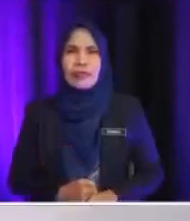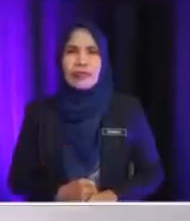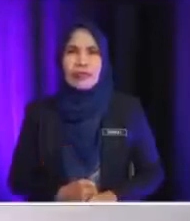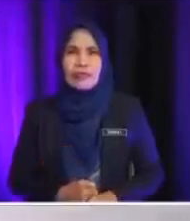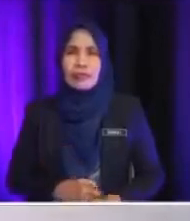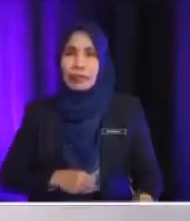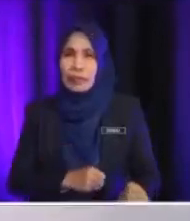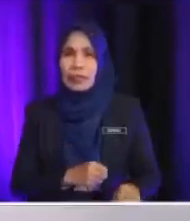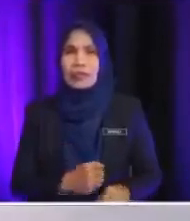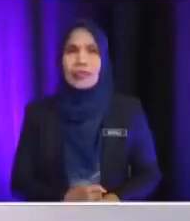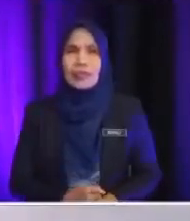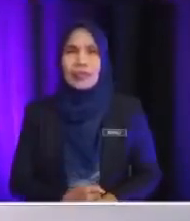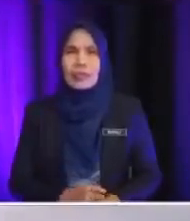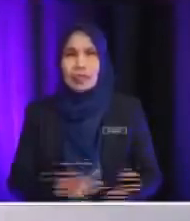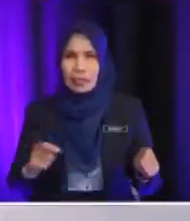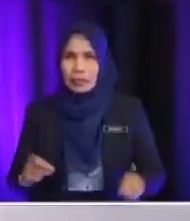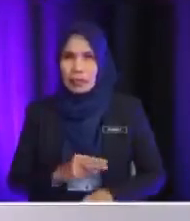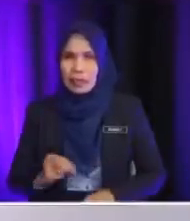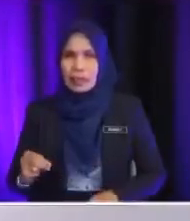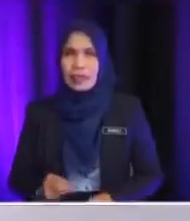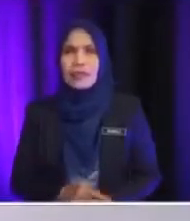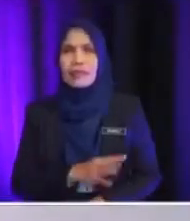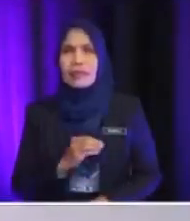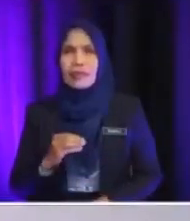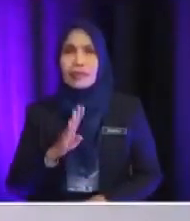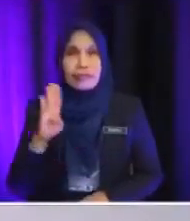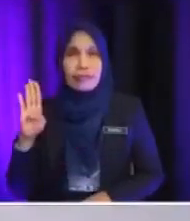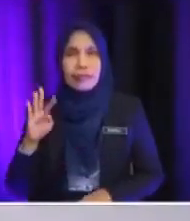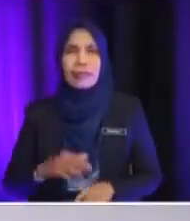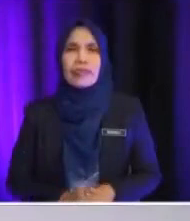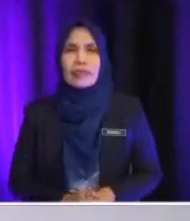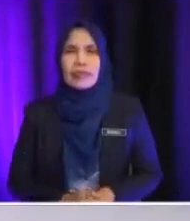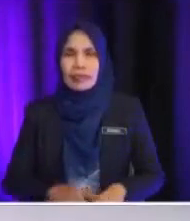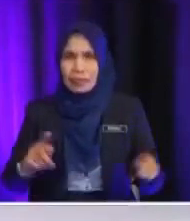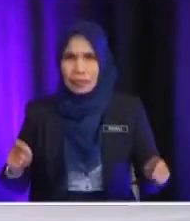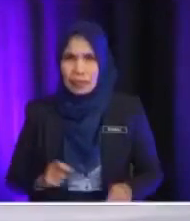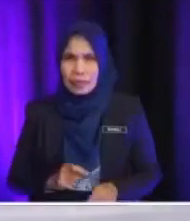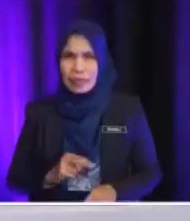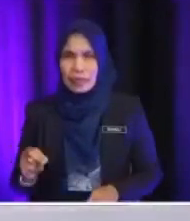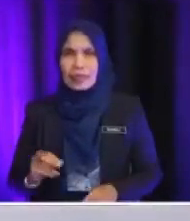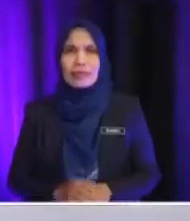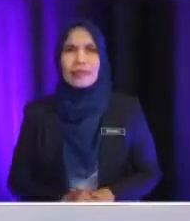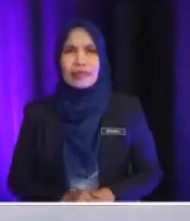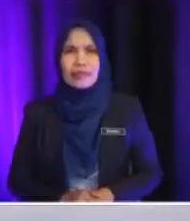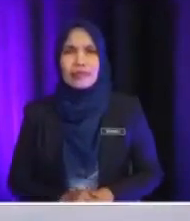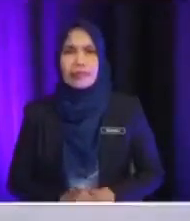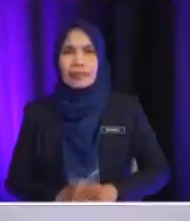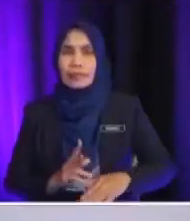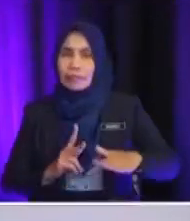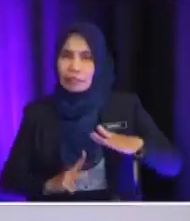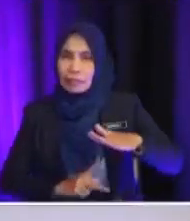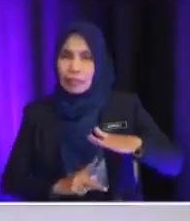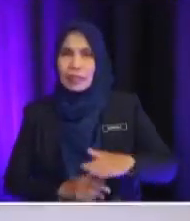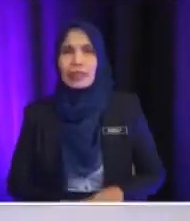secara tempatan ataupun secara barat. Okey, biasanya kalau tempatan kita makan ayam panggang tu dengan apa? Nasi. Dengan